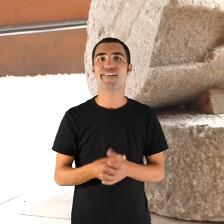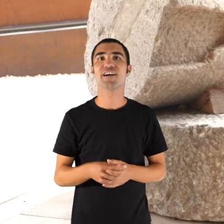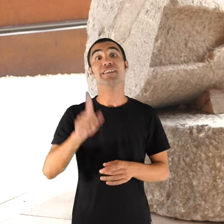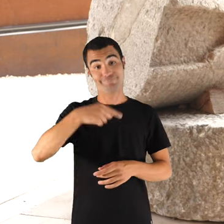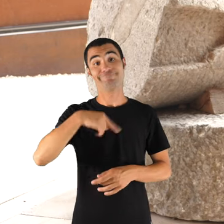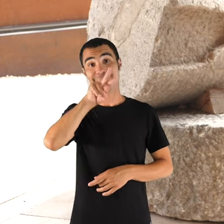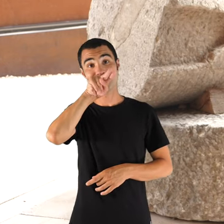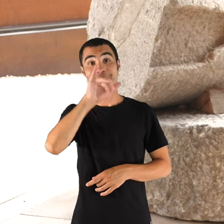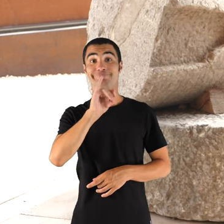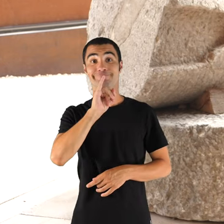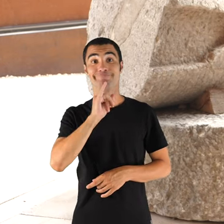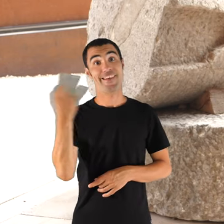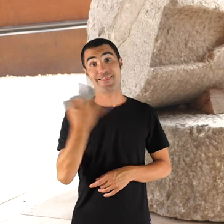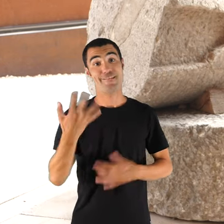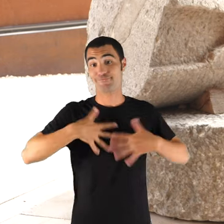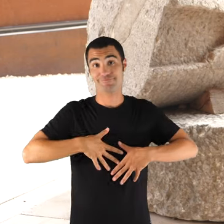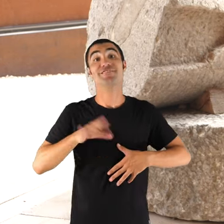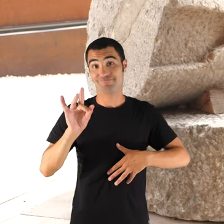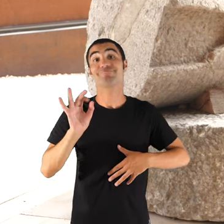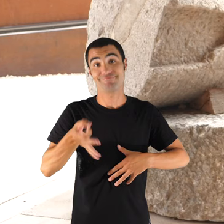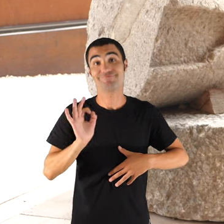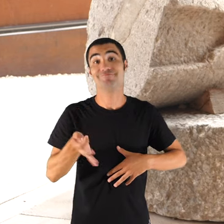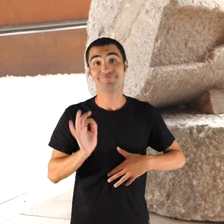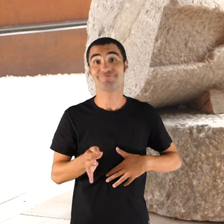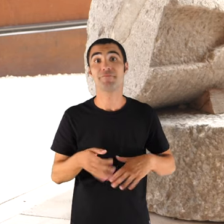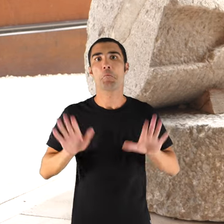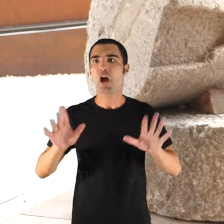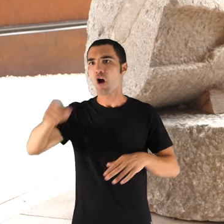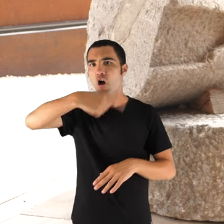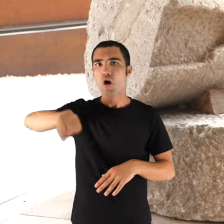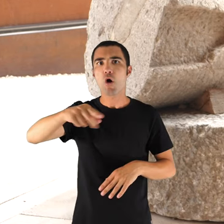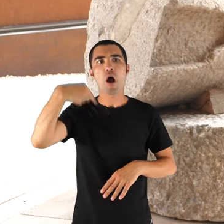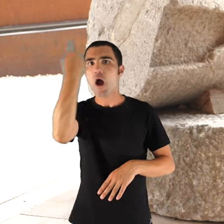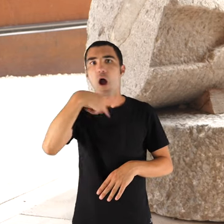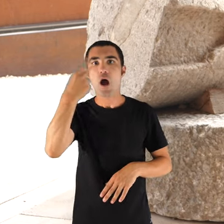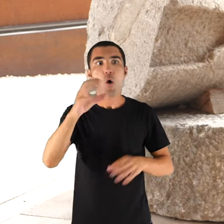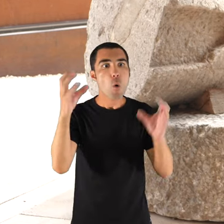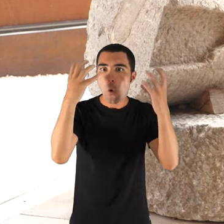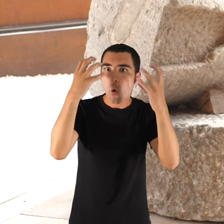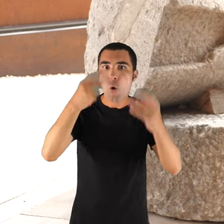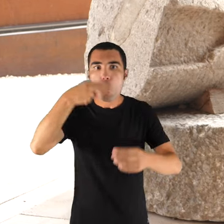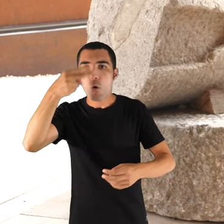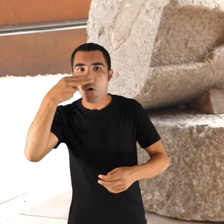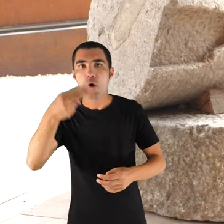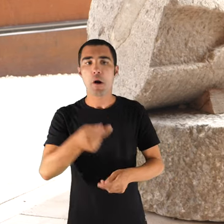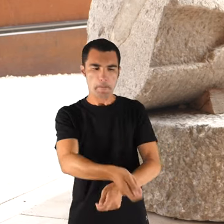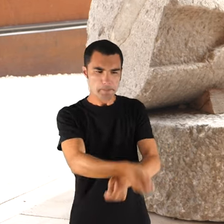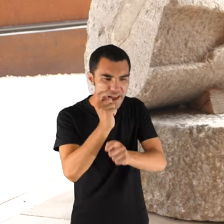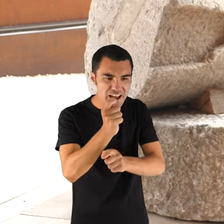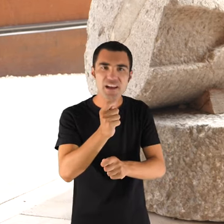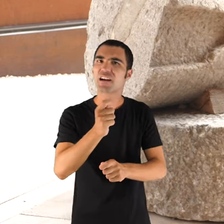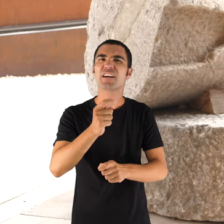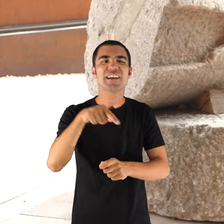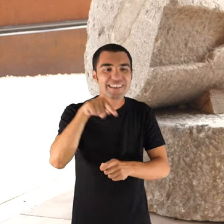sí. Però vols gent interessada no en que fas peix,